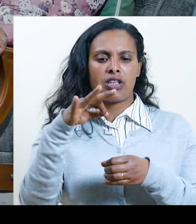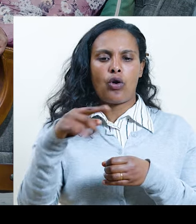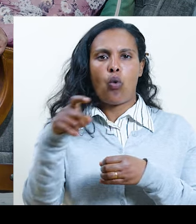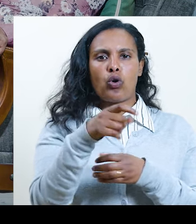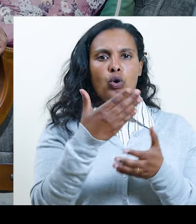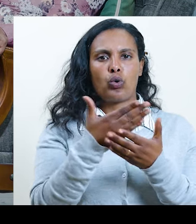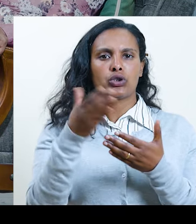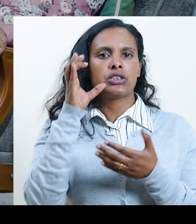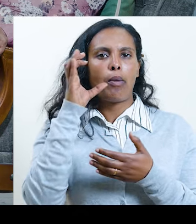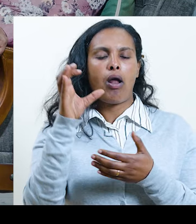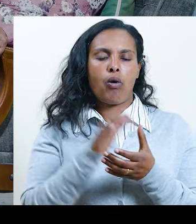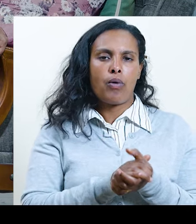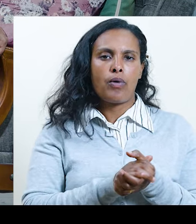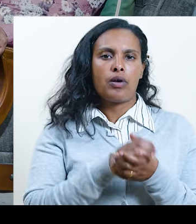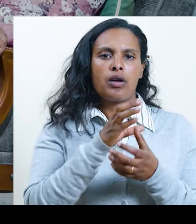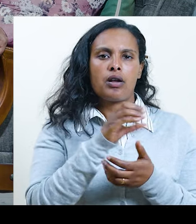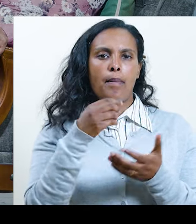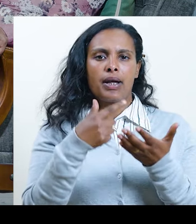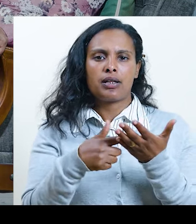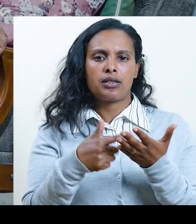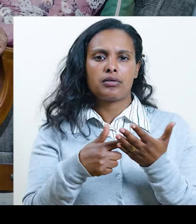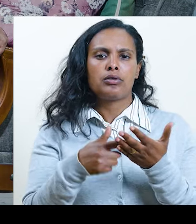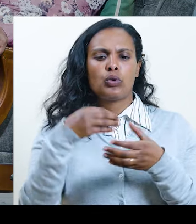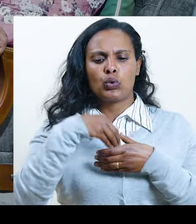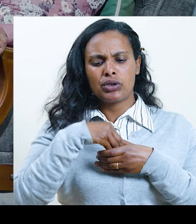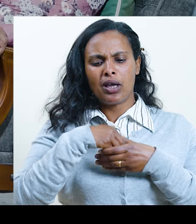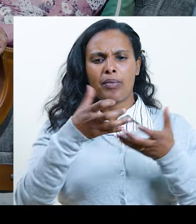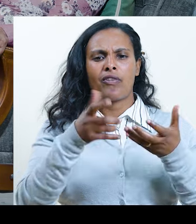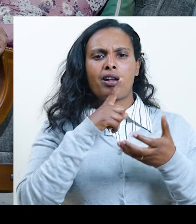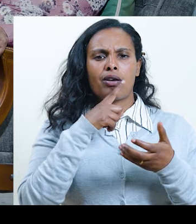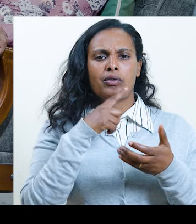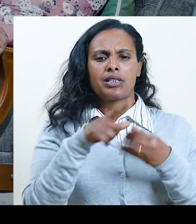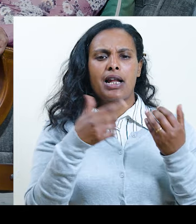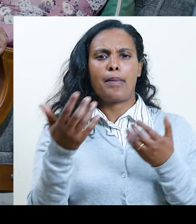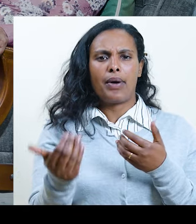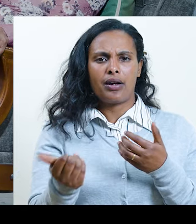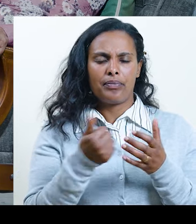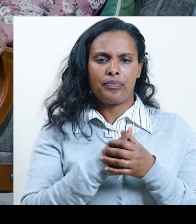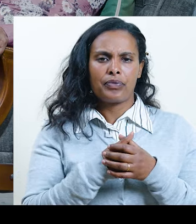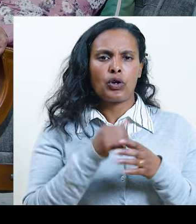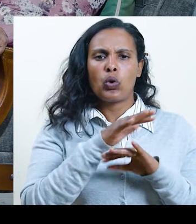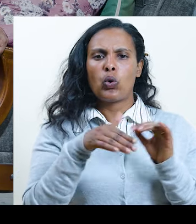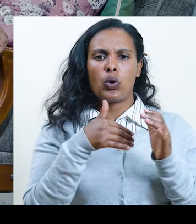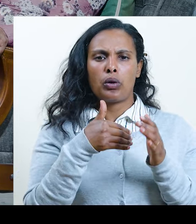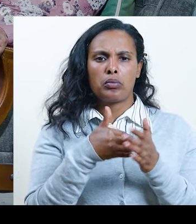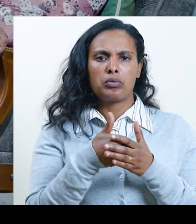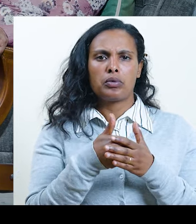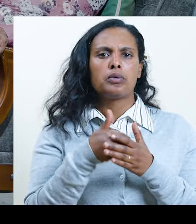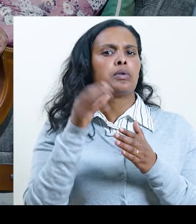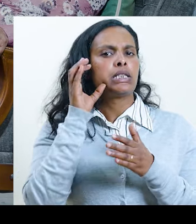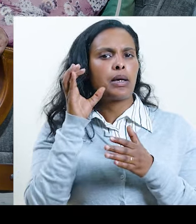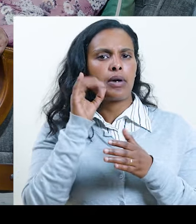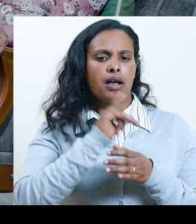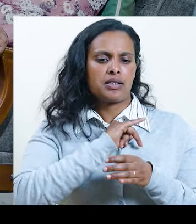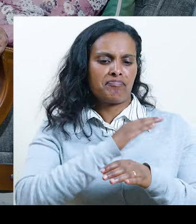ሆኑ ነገሮችንም ሰማለው ነገር ግን ውስጤ የሚፈልገው ነገር ስለነበረ ሁሉንም ዘፈን